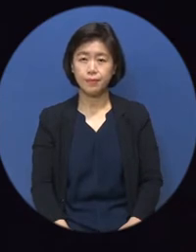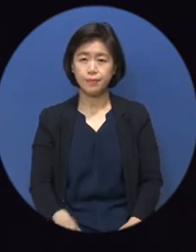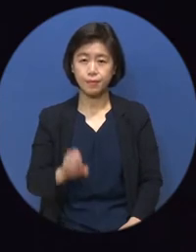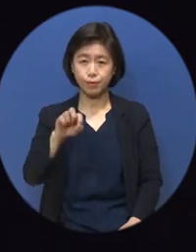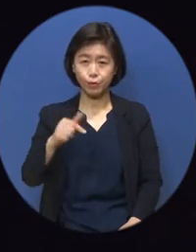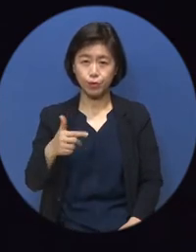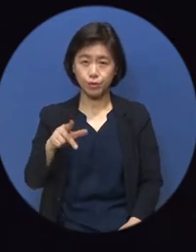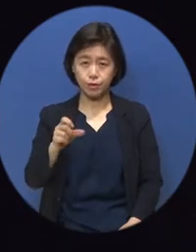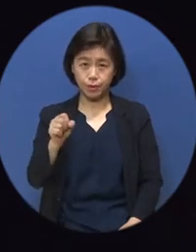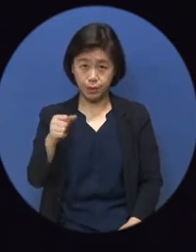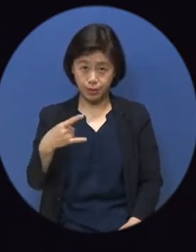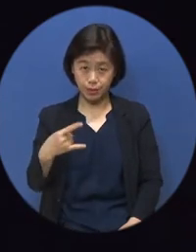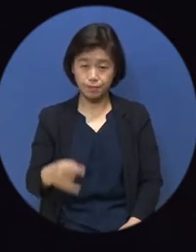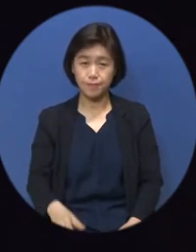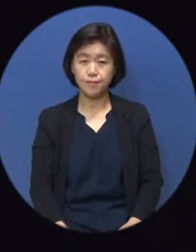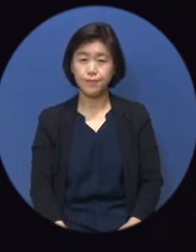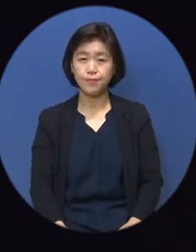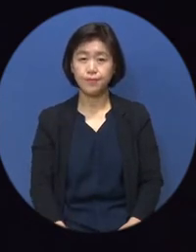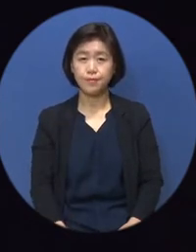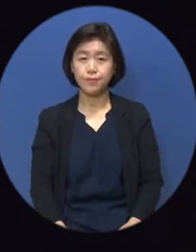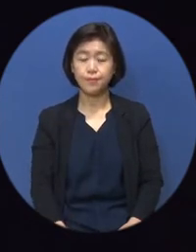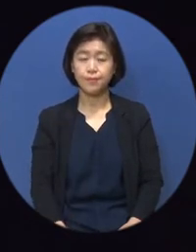문정희.